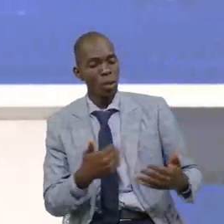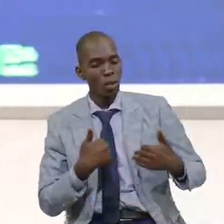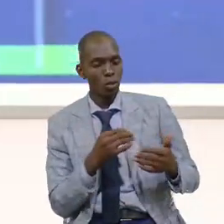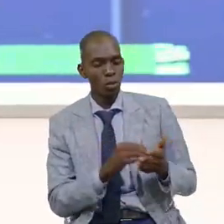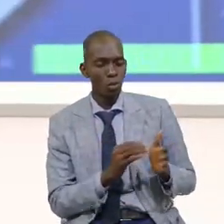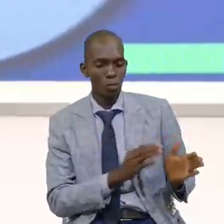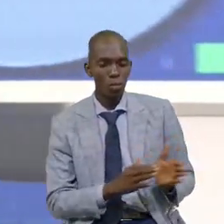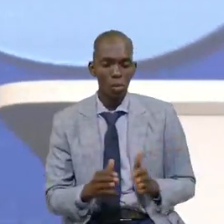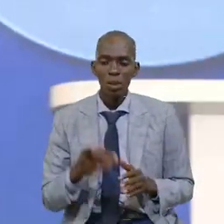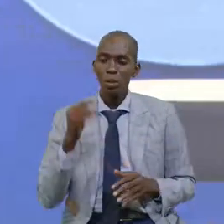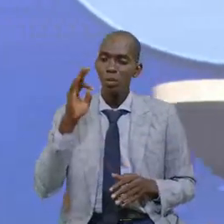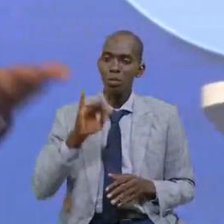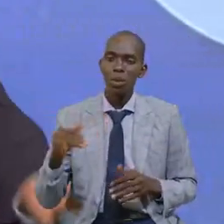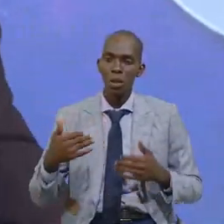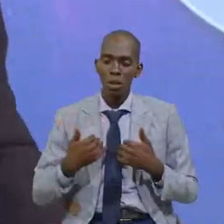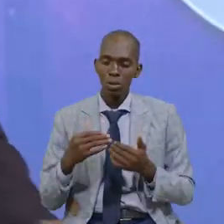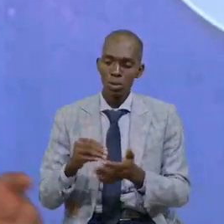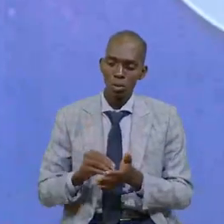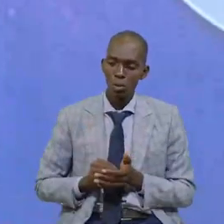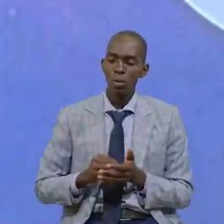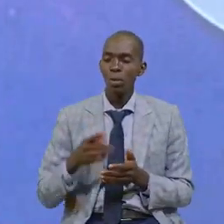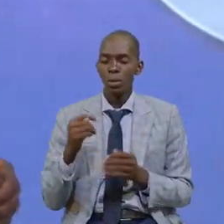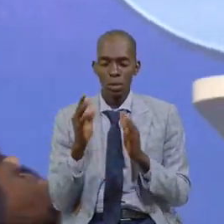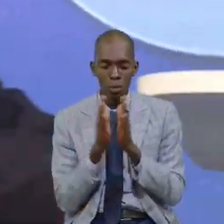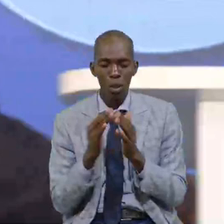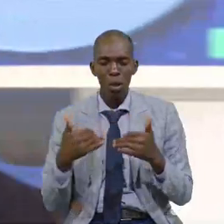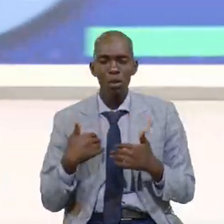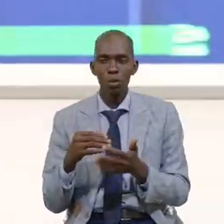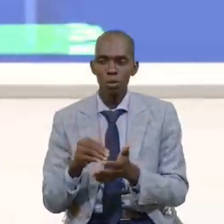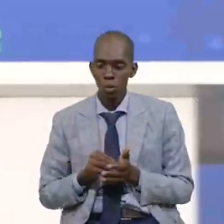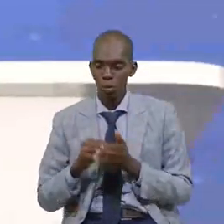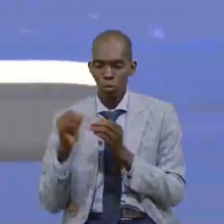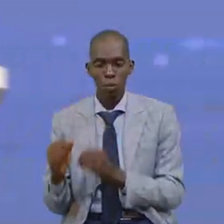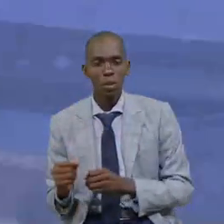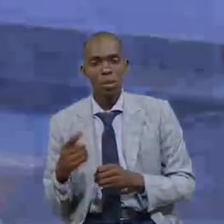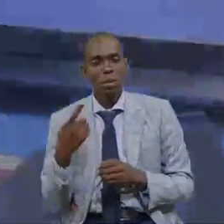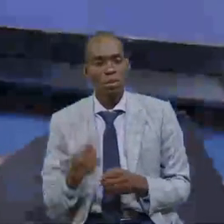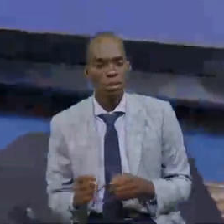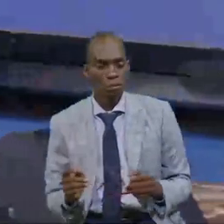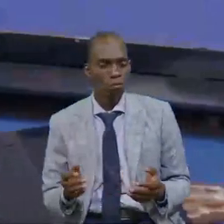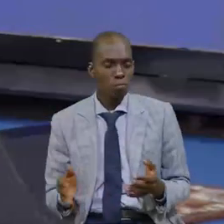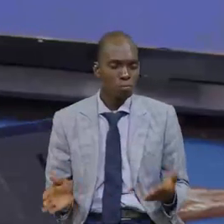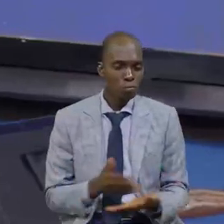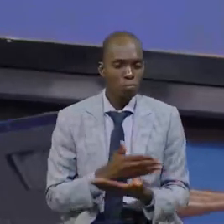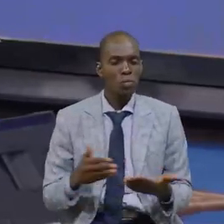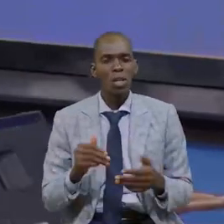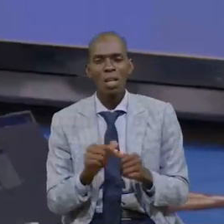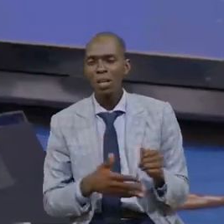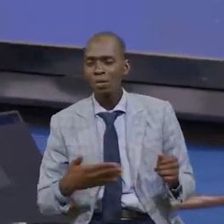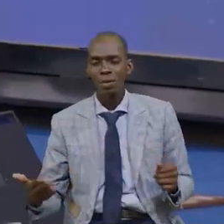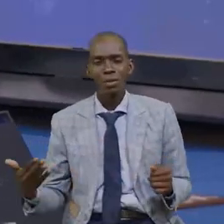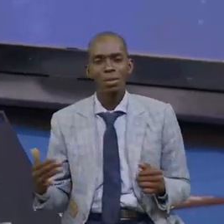a son rôle, la prédication a son rôle, la prière a son rôle, l'orchestre a son